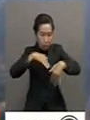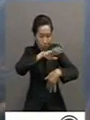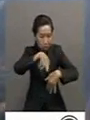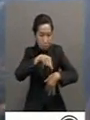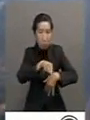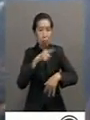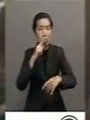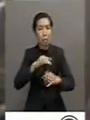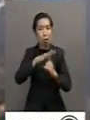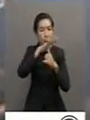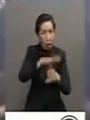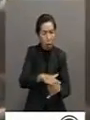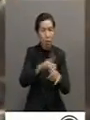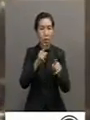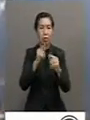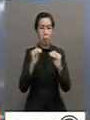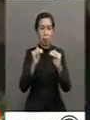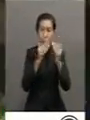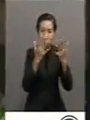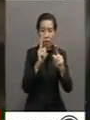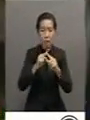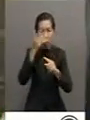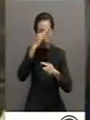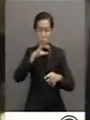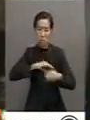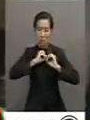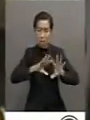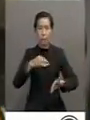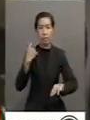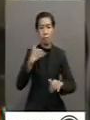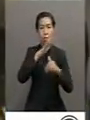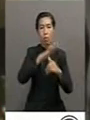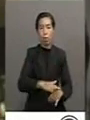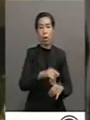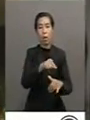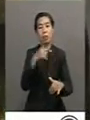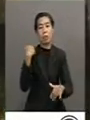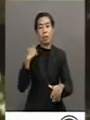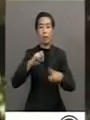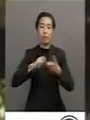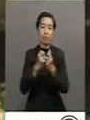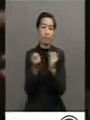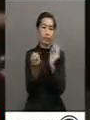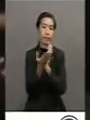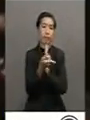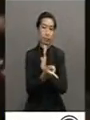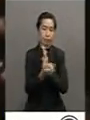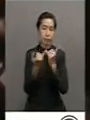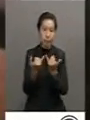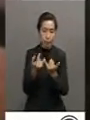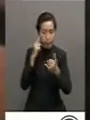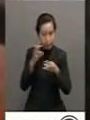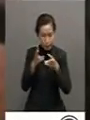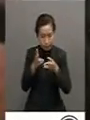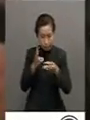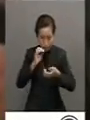นการละเมิดการทำแรงด้วยเหตุแห่งความเกลียดชังทางเพศกันอยู่ซึ่งสุดท้ายก็กลายเป็นปัญหาครับที่ต้องมาหาทาง